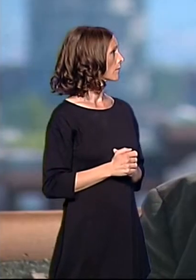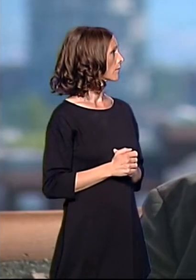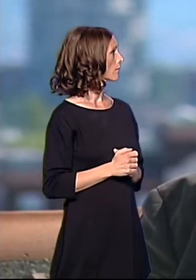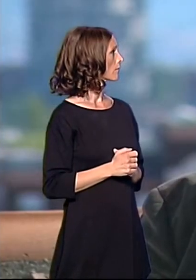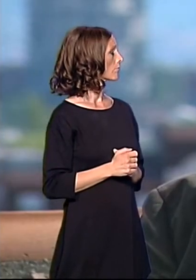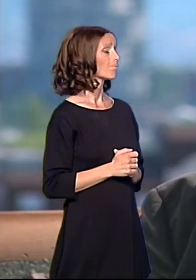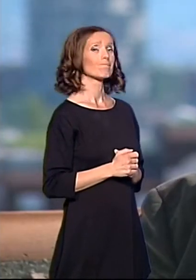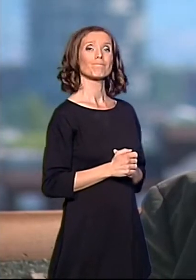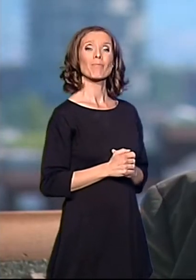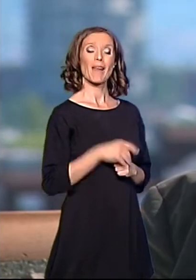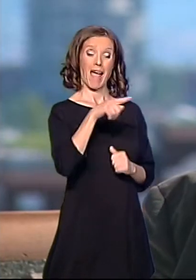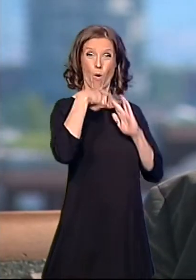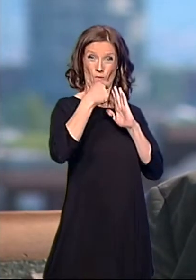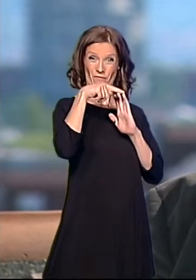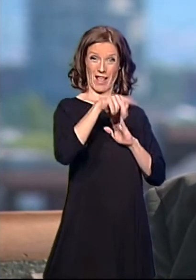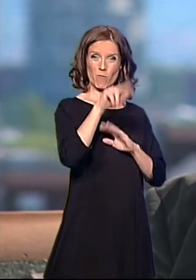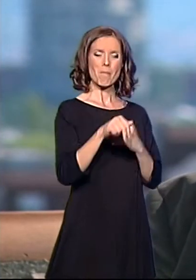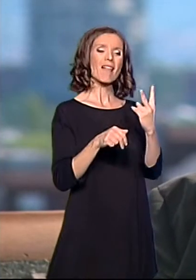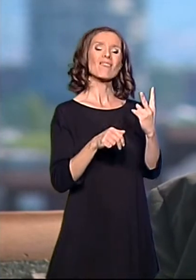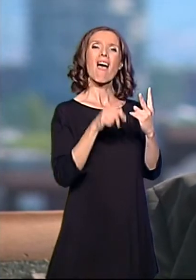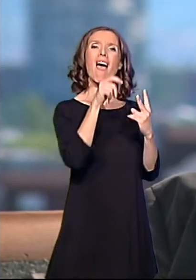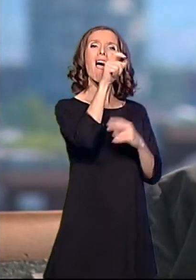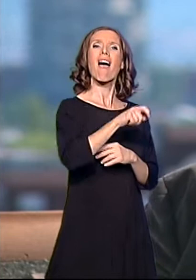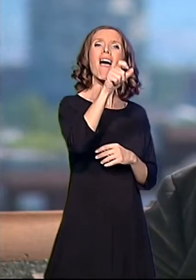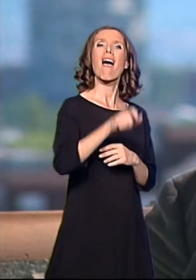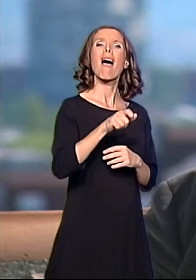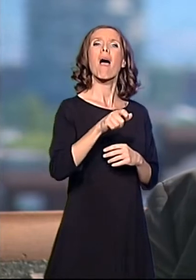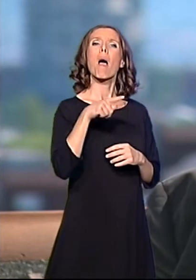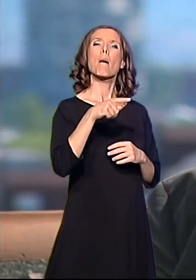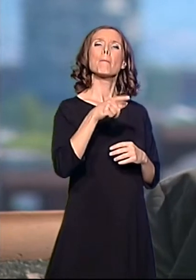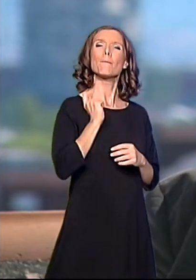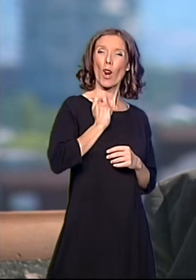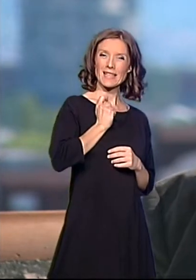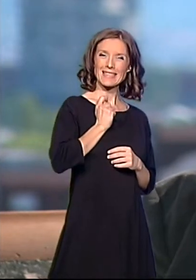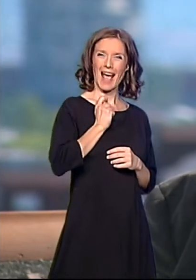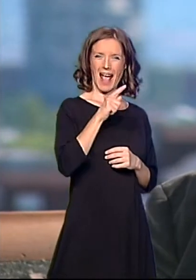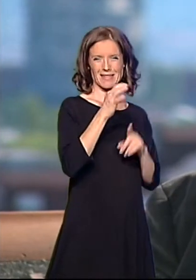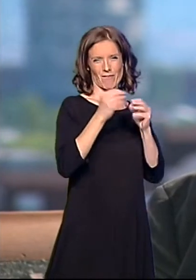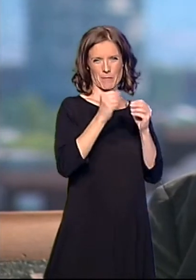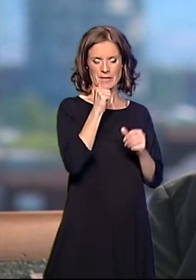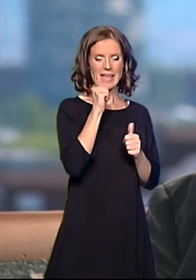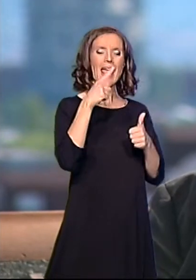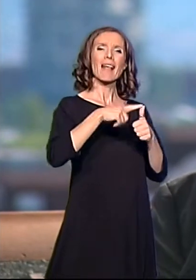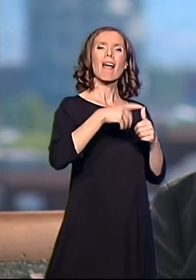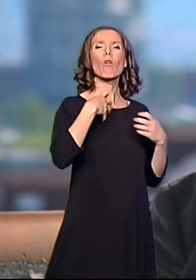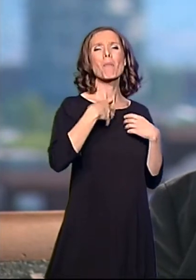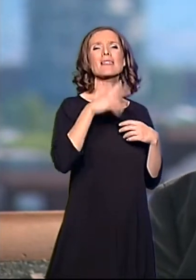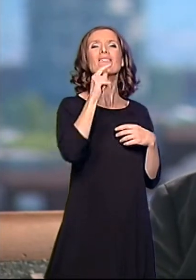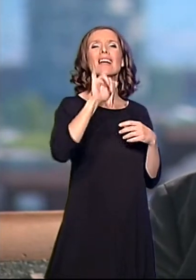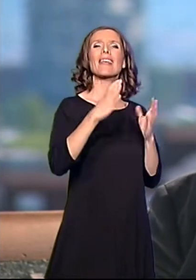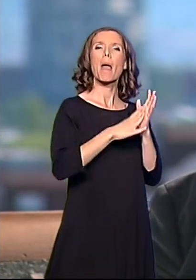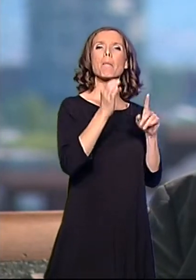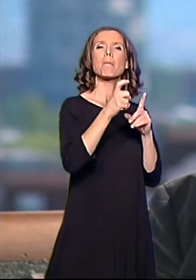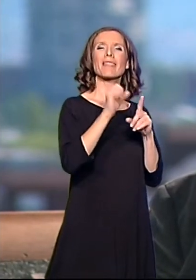I tu imamo dva agenta FBI-a, jednog tumači William Defoe, a drugog tumači Gene Hackman. Oni su, kažem,